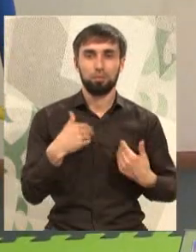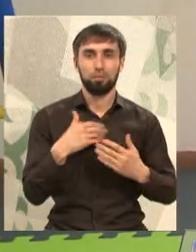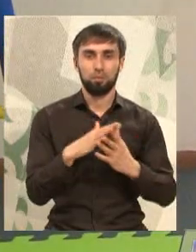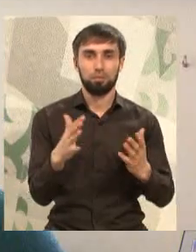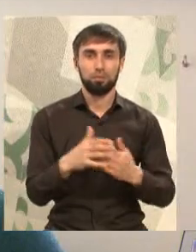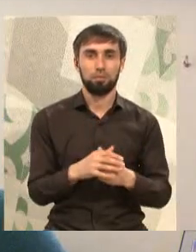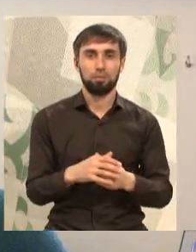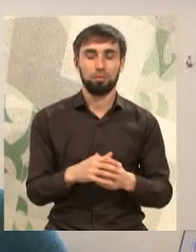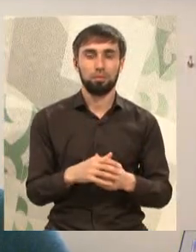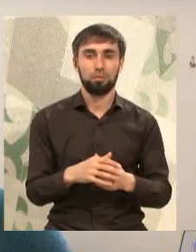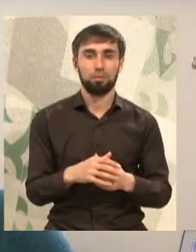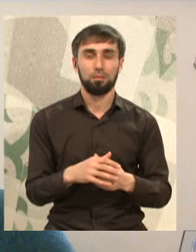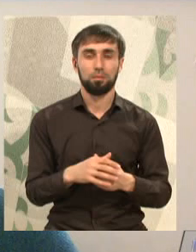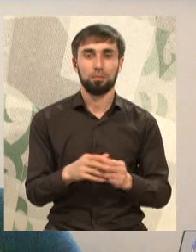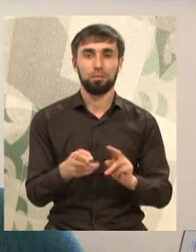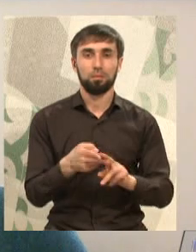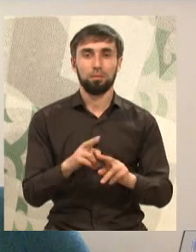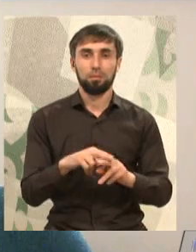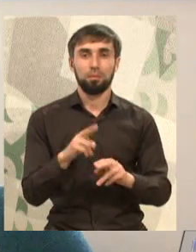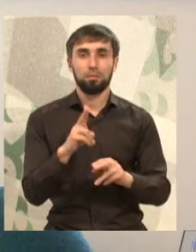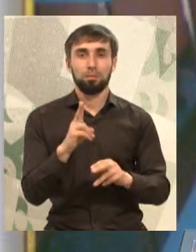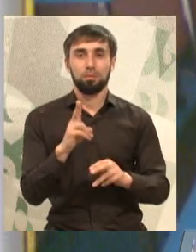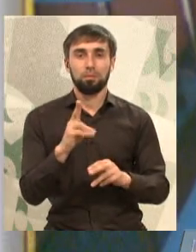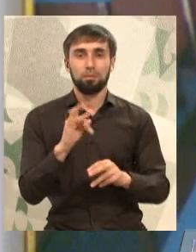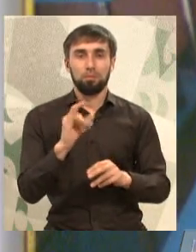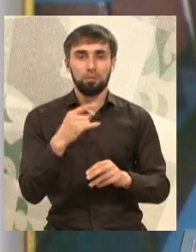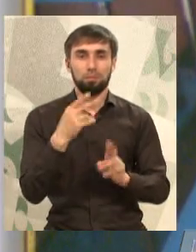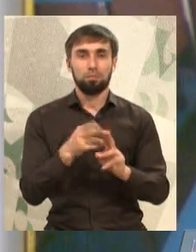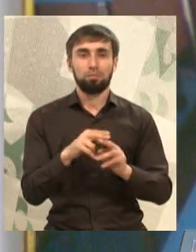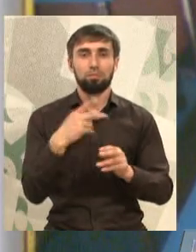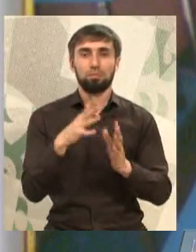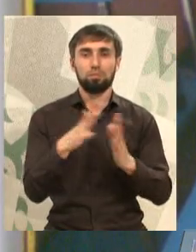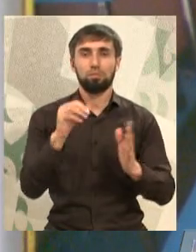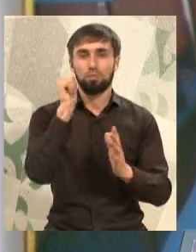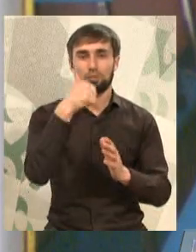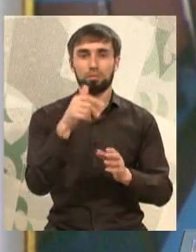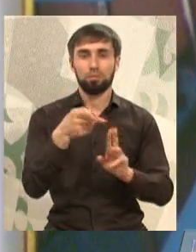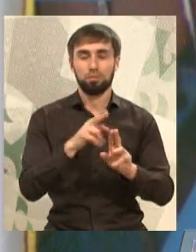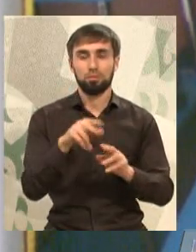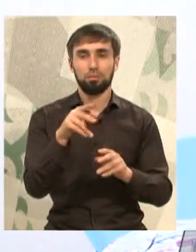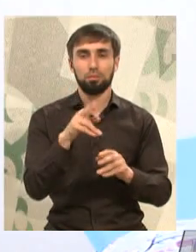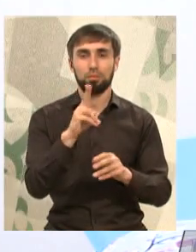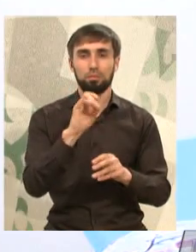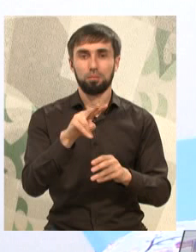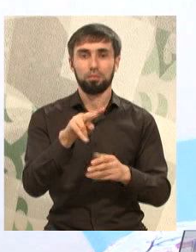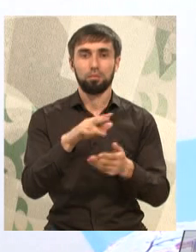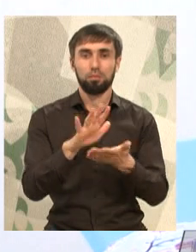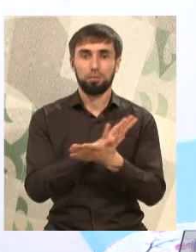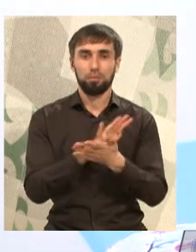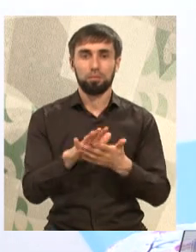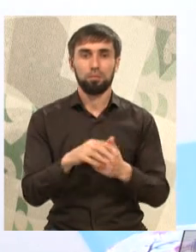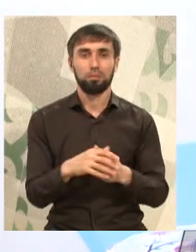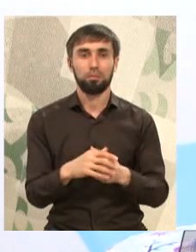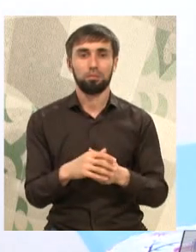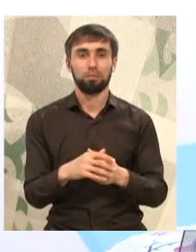вестибулярного аппарата. Эти курсы функционируют уже больше года. Всего с начала работы центра на базе фонда КДЛ бесплатную реабилитацию